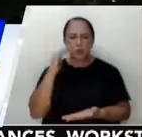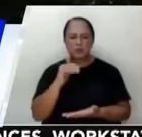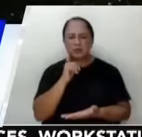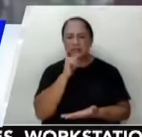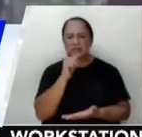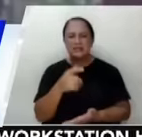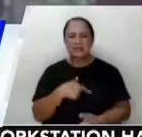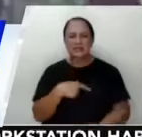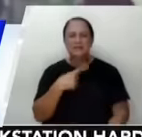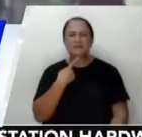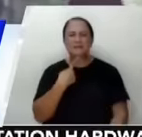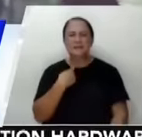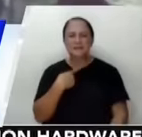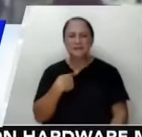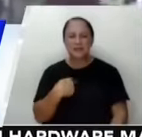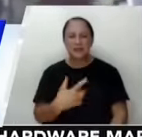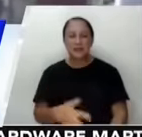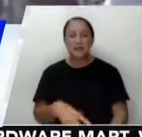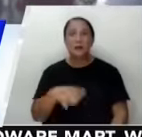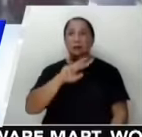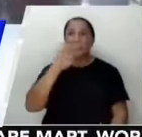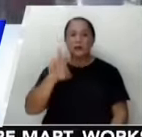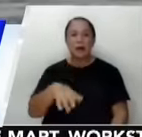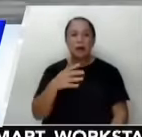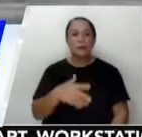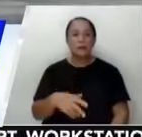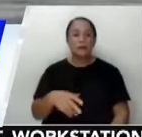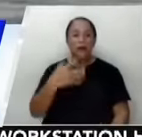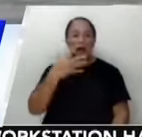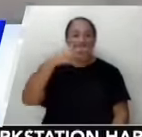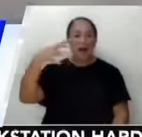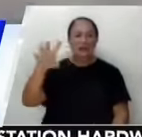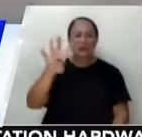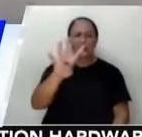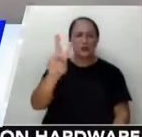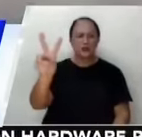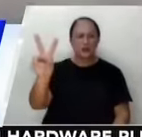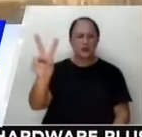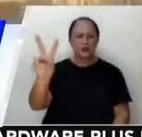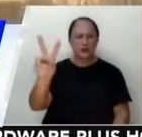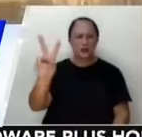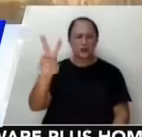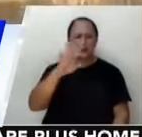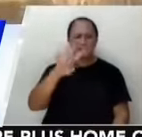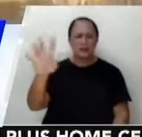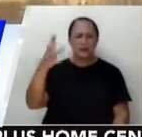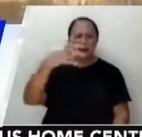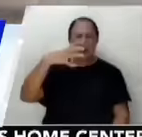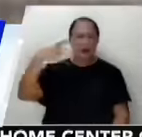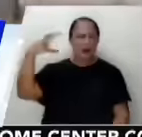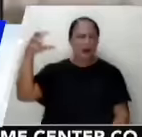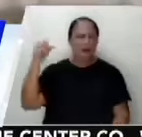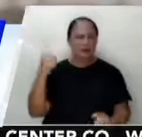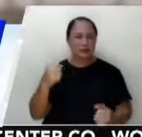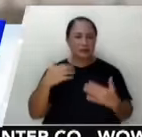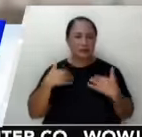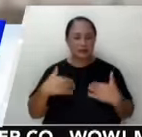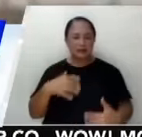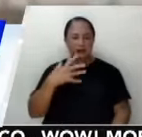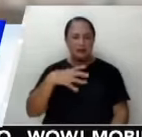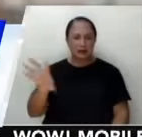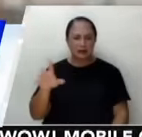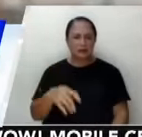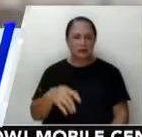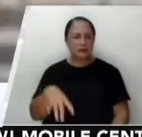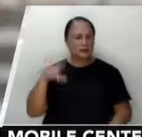sa Metro Manila, pumalo sa 42 degrees Celsius ang heat index o damang init ng katawan. Danger level na